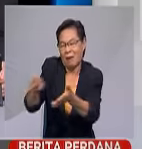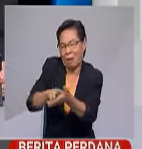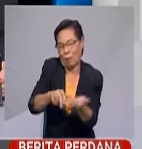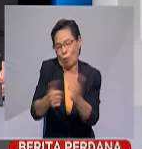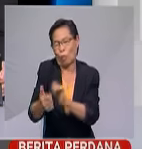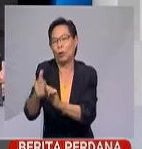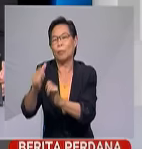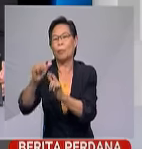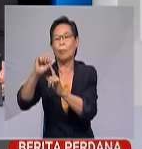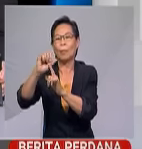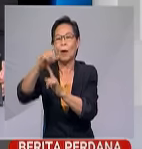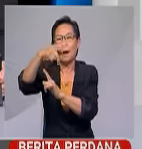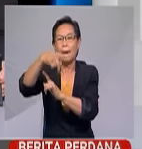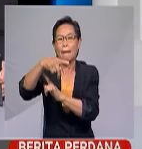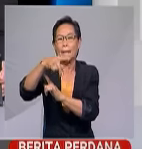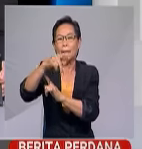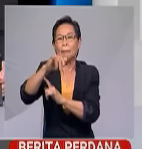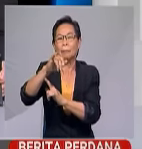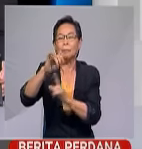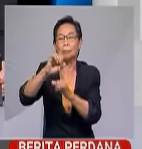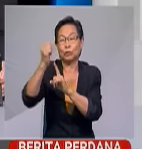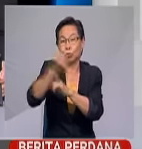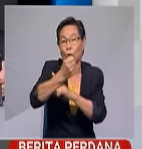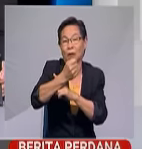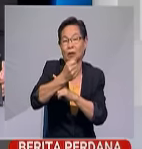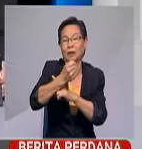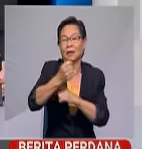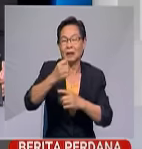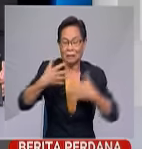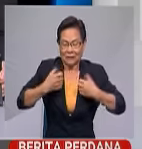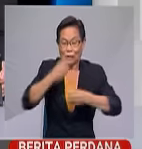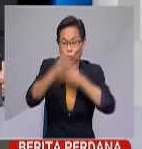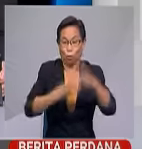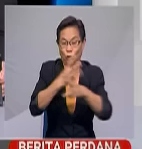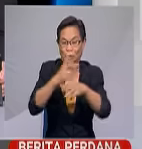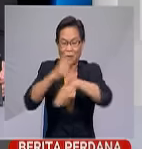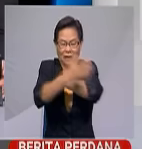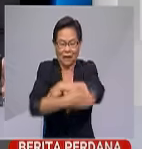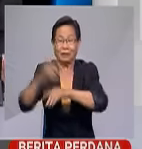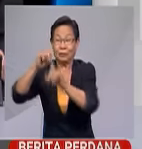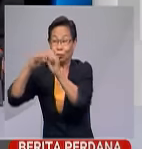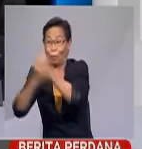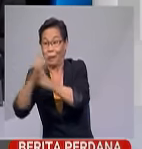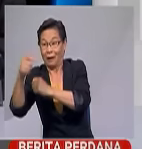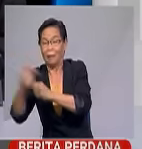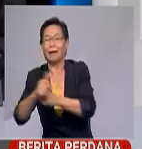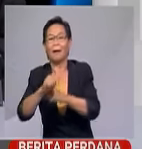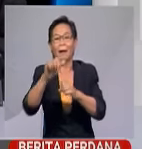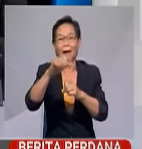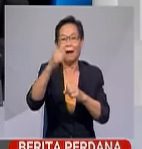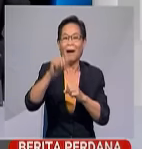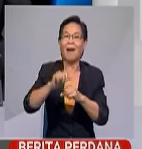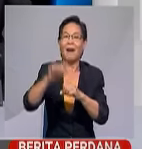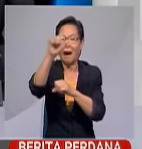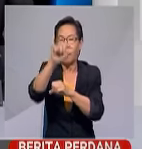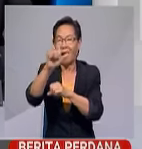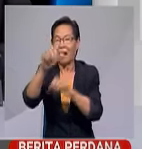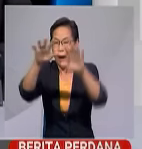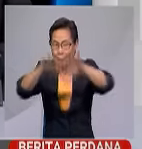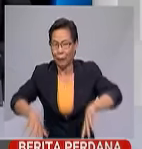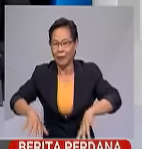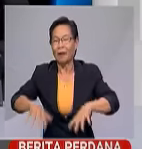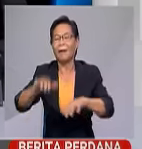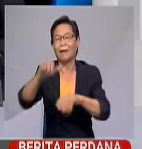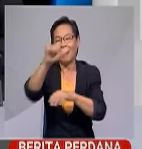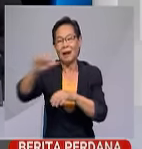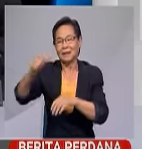oleh Pertubuhan Kesihatan Sedunia di negara-negara tropika lain dalam rantau Asia Tenggara, Asia Selatan, Amerika Tengah dan Amerika